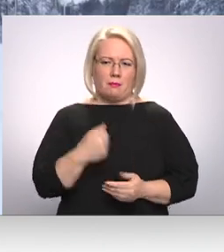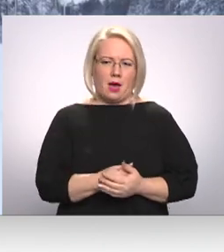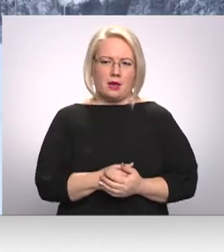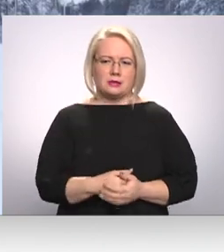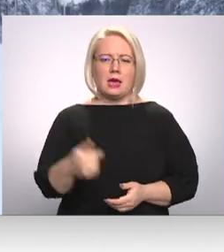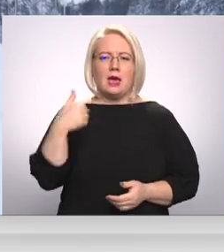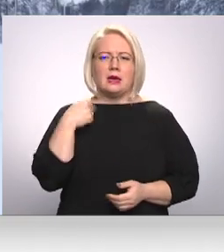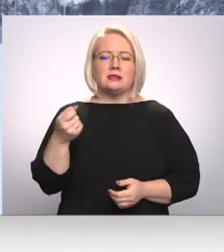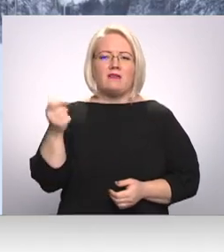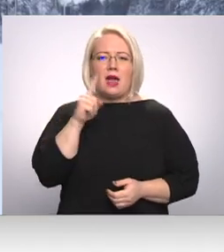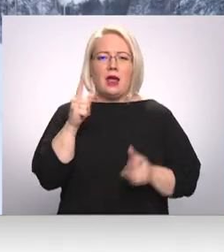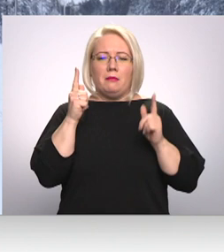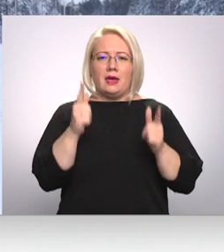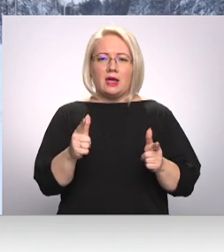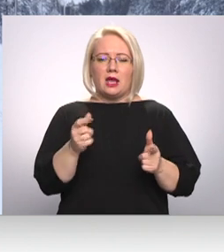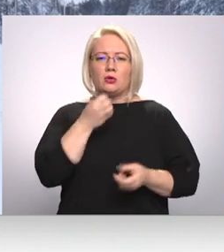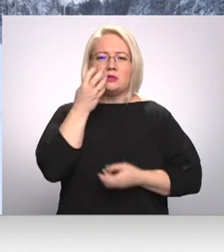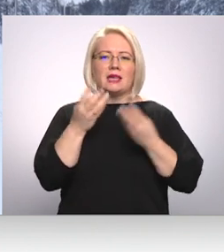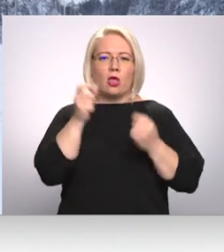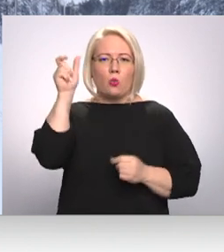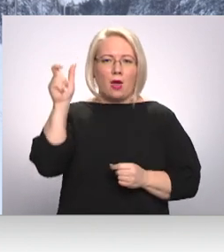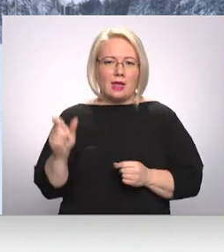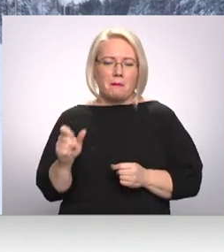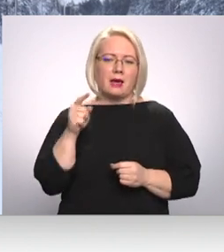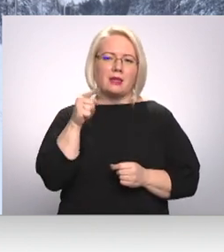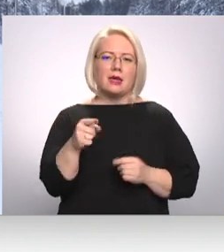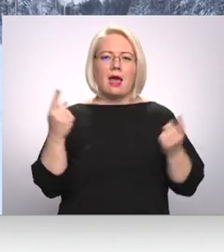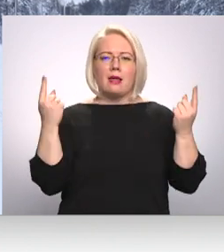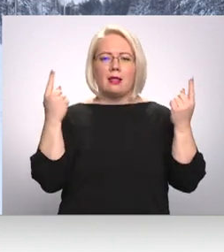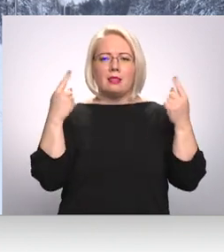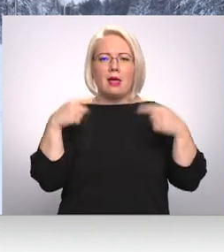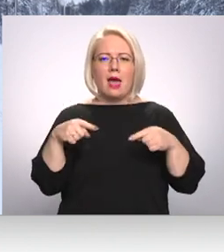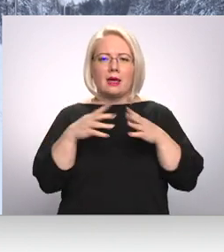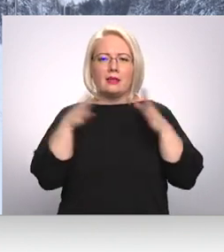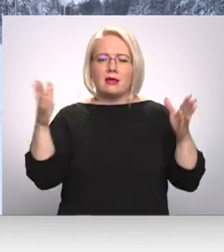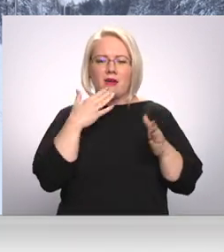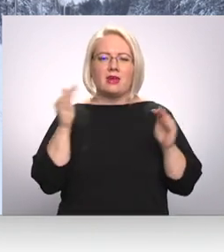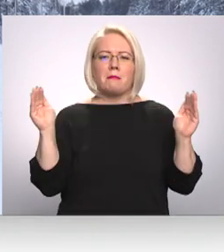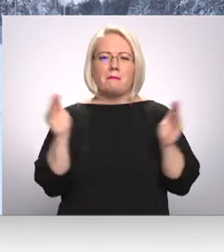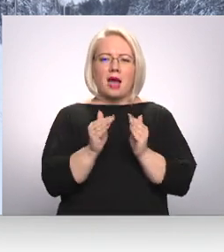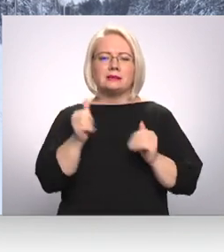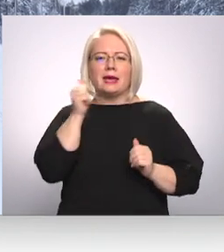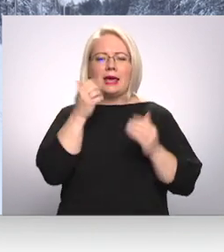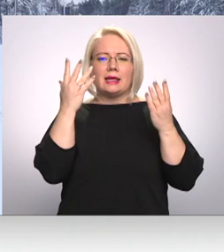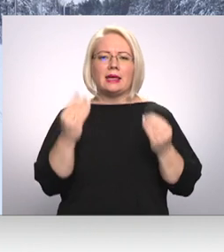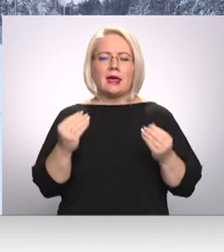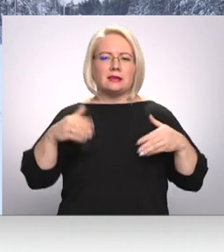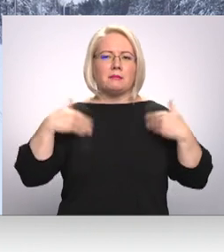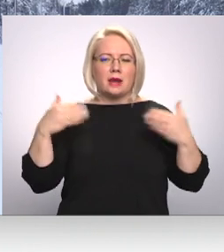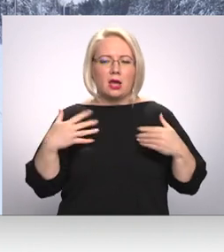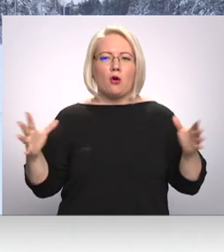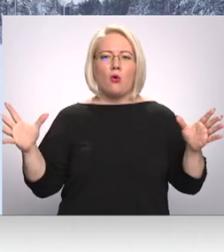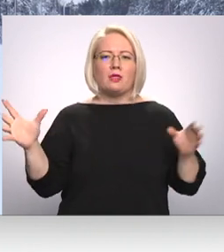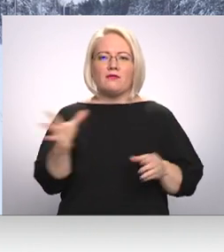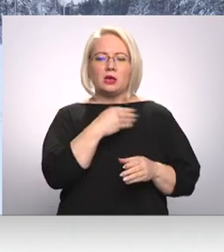vairāk piekrītu šī virklī Imantam Ziedonim, ka viņš saka, ka tie laimi tāda liela nemaz nav, ir tāda maza ikdienības prieka, un tad viņus vajag visus tā